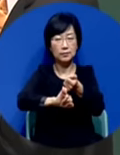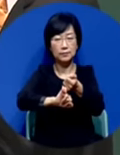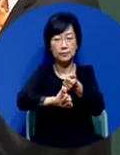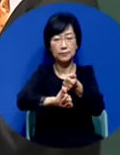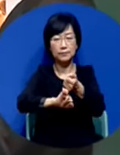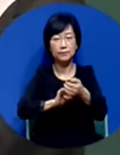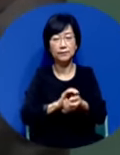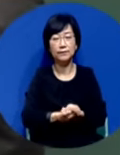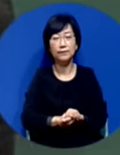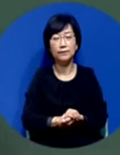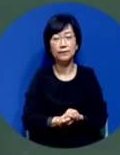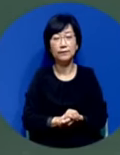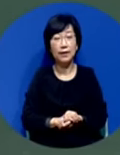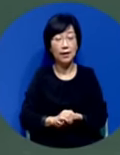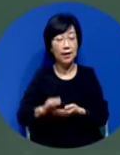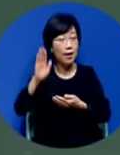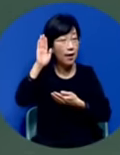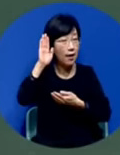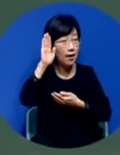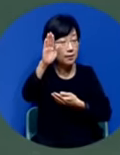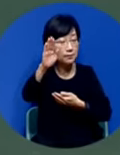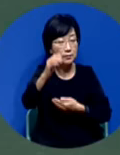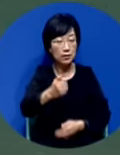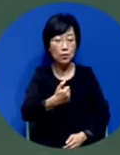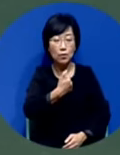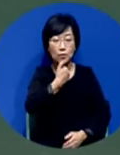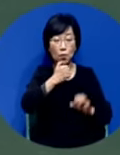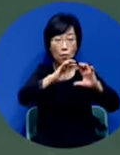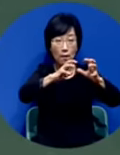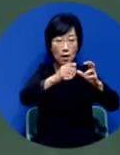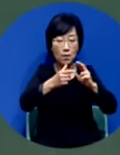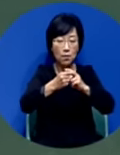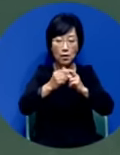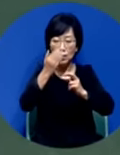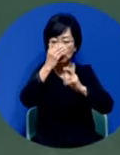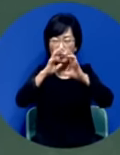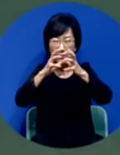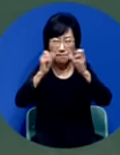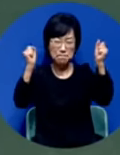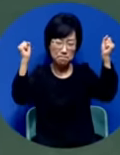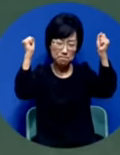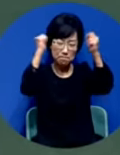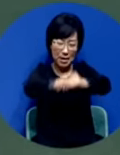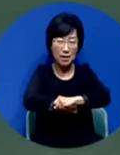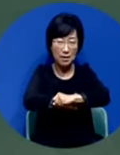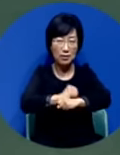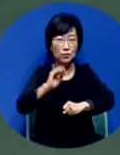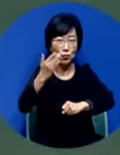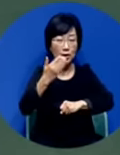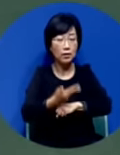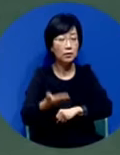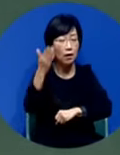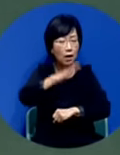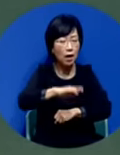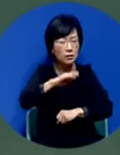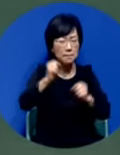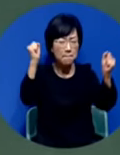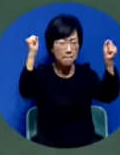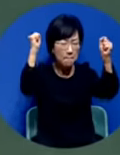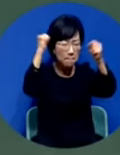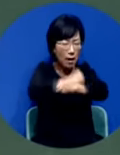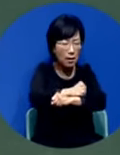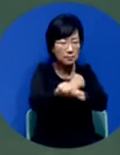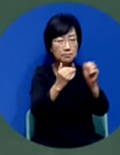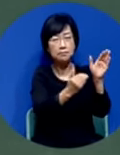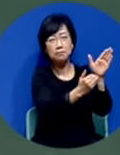我们要到地极去阻挡着灭亡，要作为证人被差遣出去. 예, 앞으로 로마와 전 유대가 망하게 될 것인데 거기에서 빠져나온 길이 있다는 것을 알려주는 겁니다.